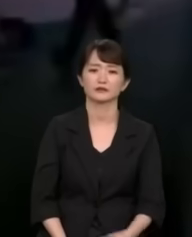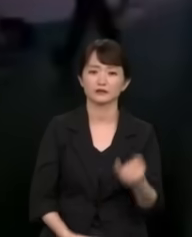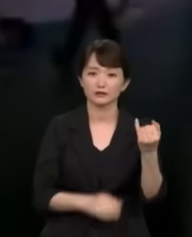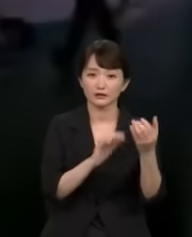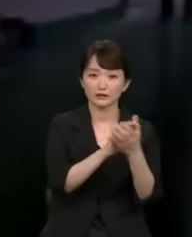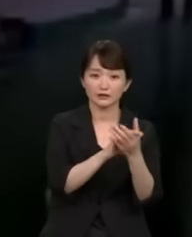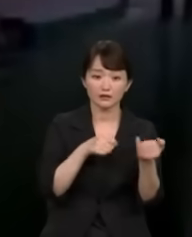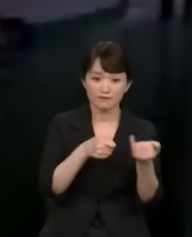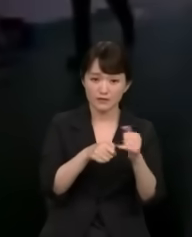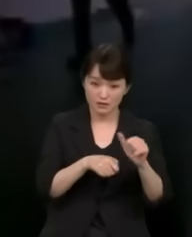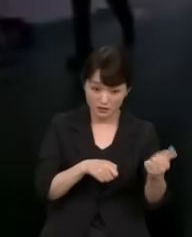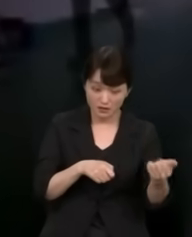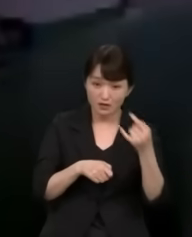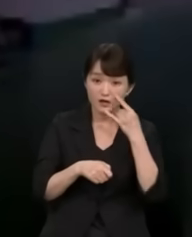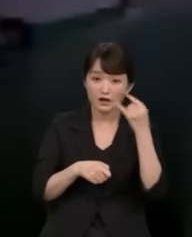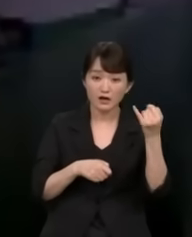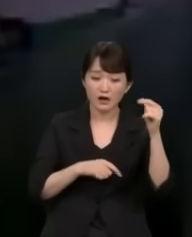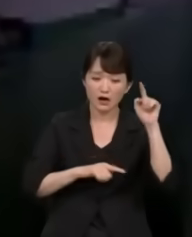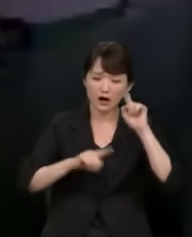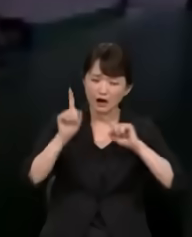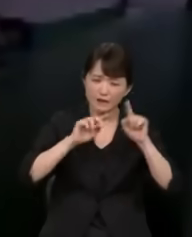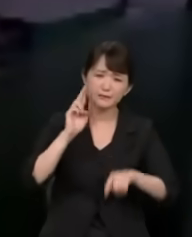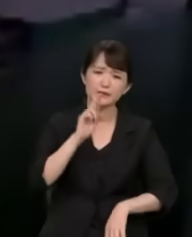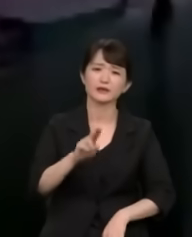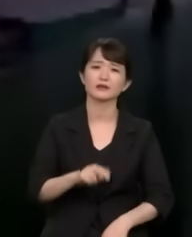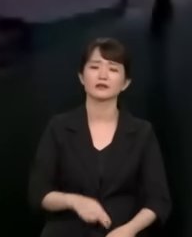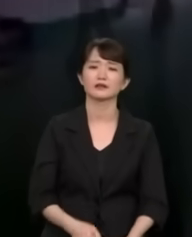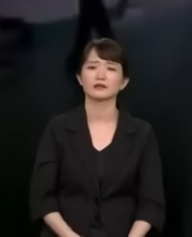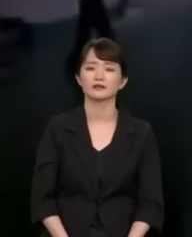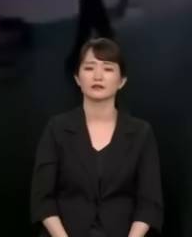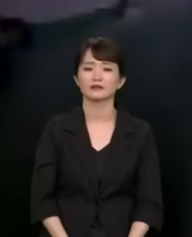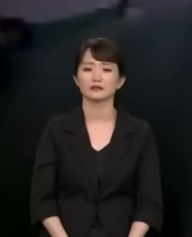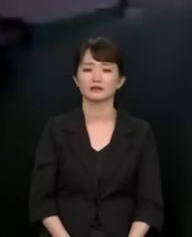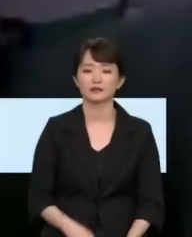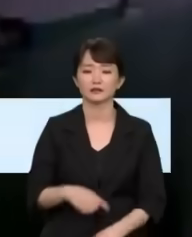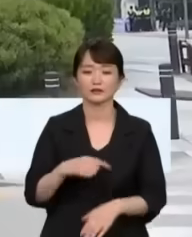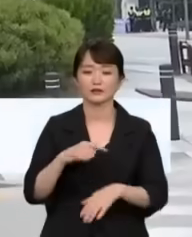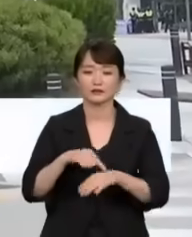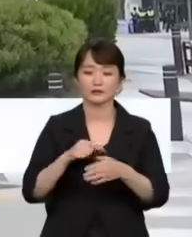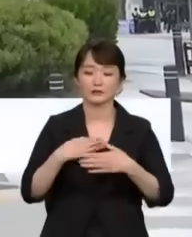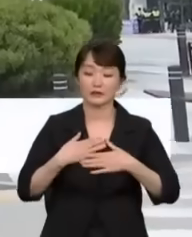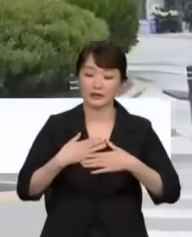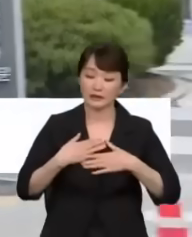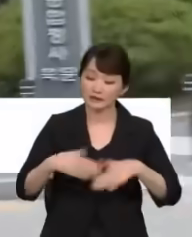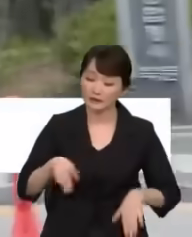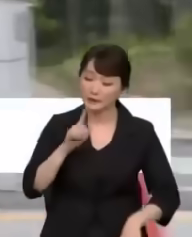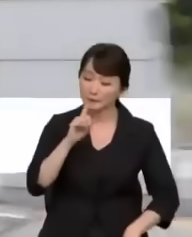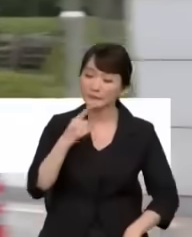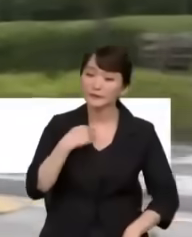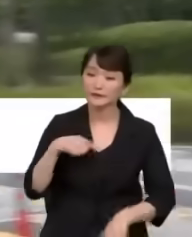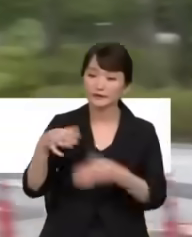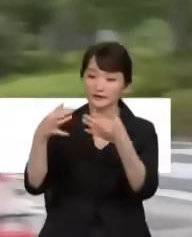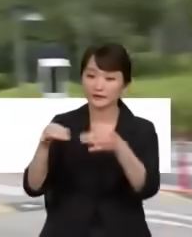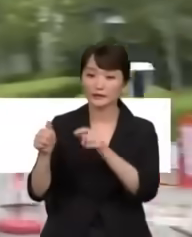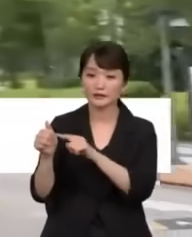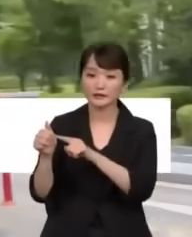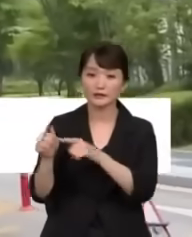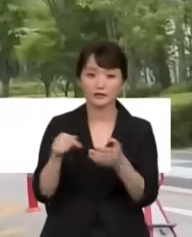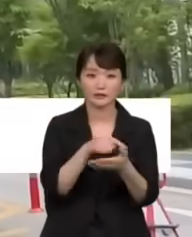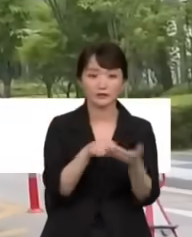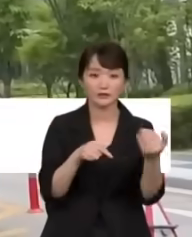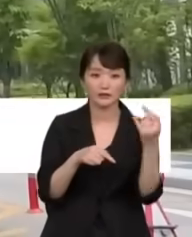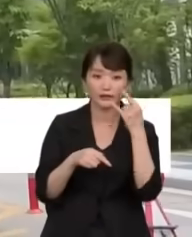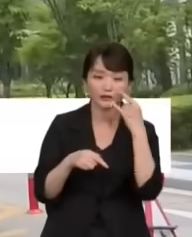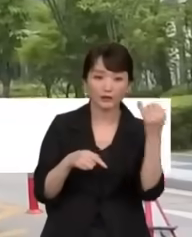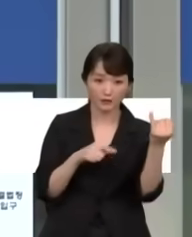여자친구는 숨졌고 어머니는 크게 다쳤습니다. 그동안 심신미약을 주장해온 김레아 측은 오늘 피해 여성 어머니가